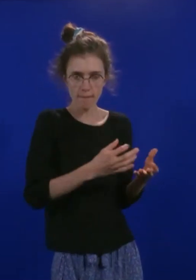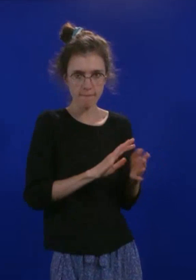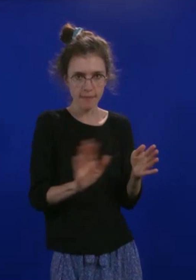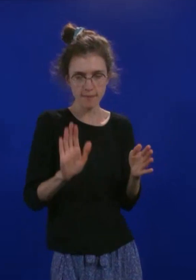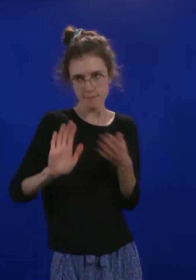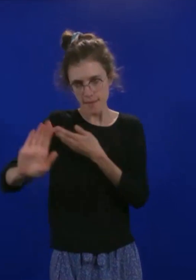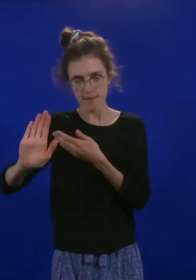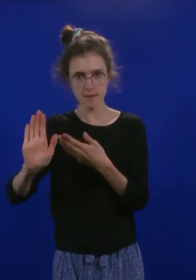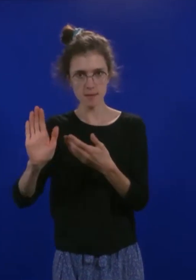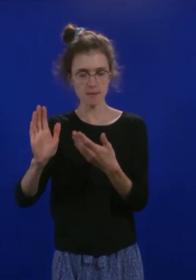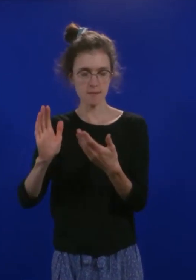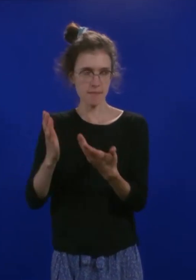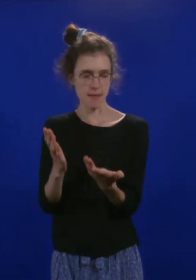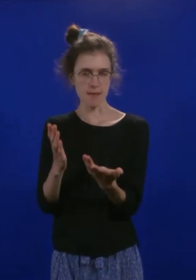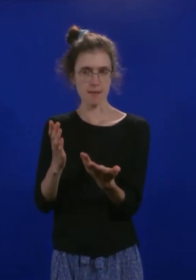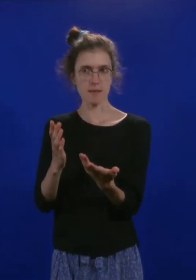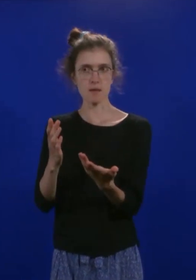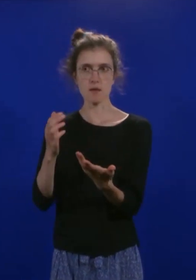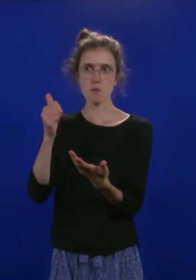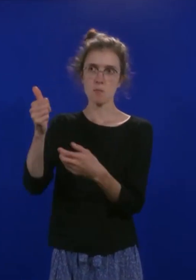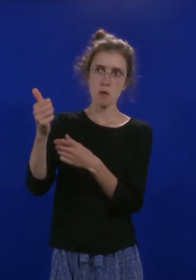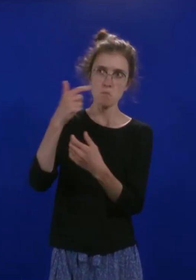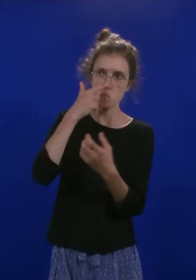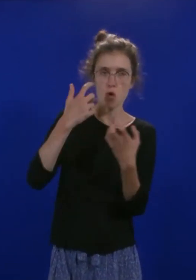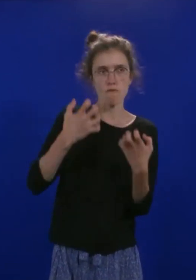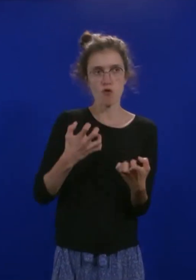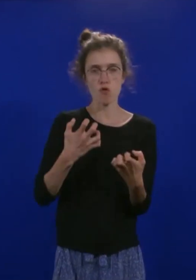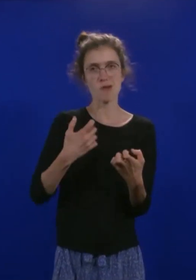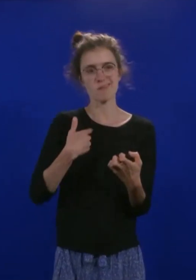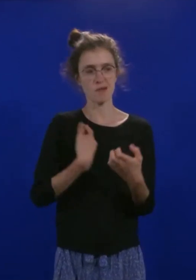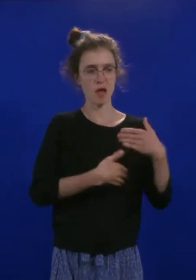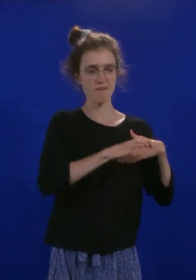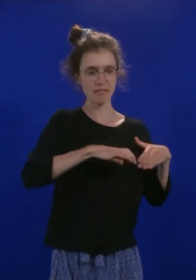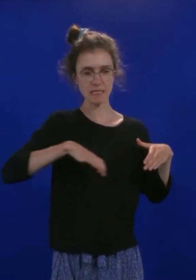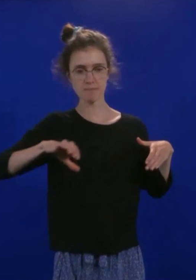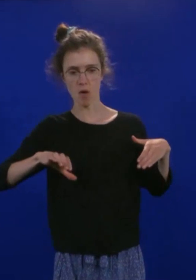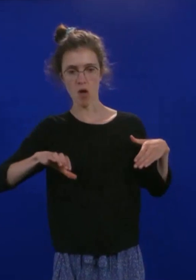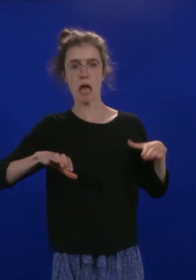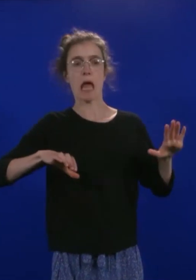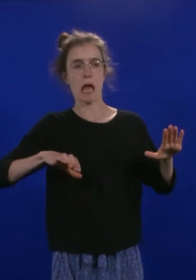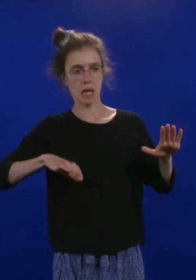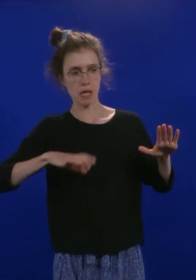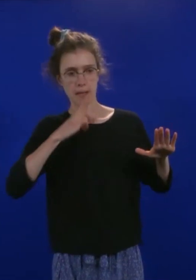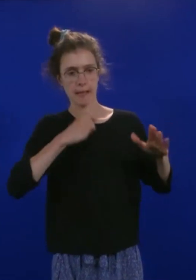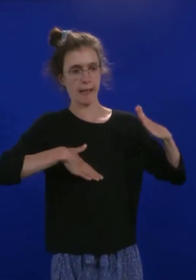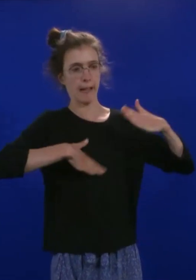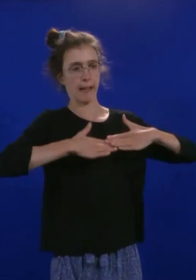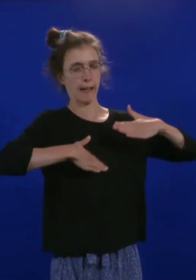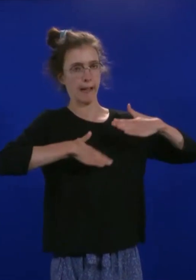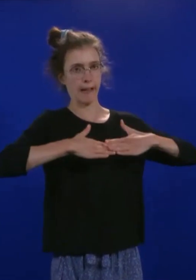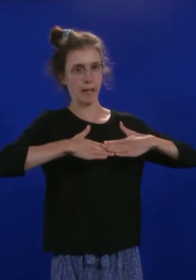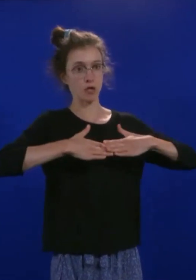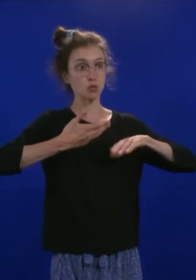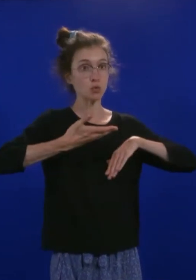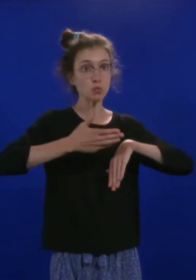à contraindre l'investissement à l'heure justement où le besoin et les besoins sur l'ensemble des politiques